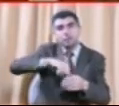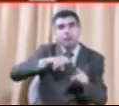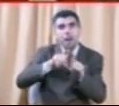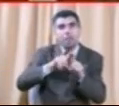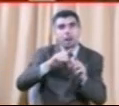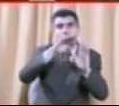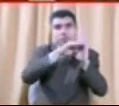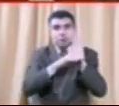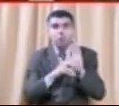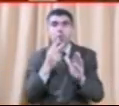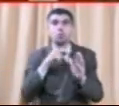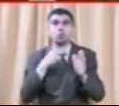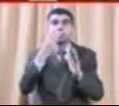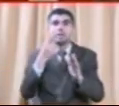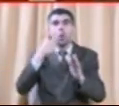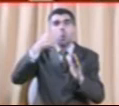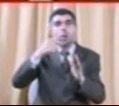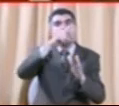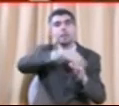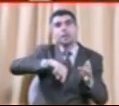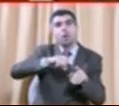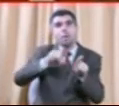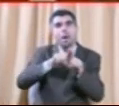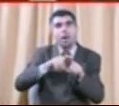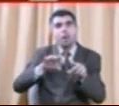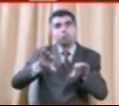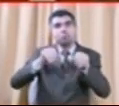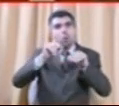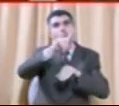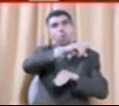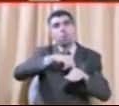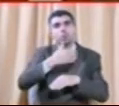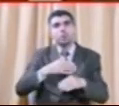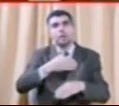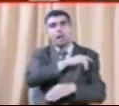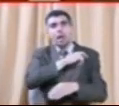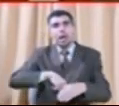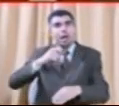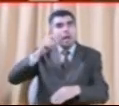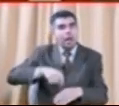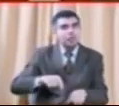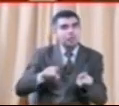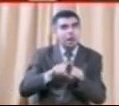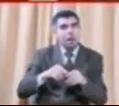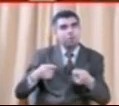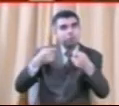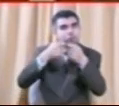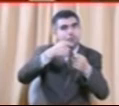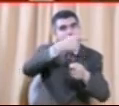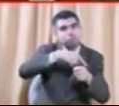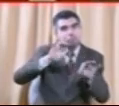الثاني لإصلاح بعد موضوع استقلال السلطة القضائية. وقد تفرعت عن هذا